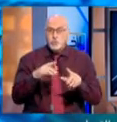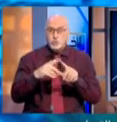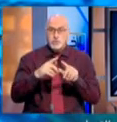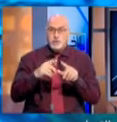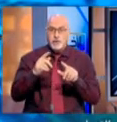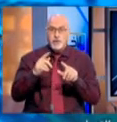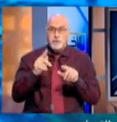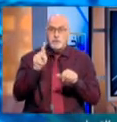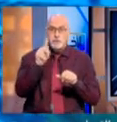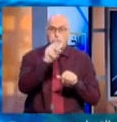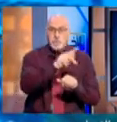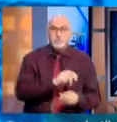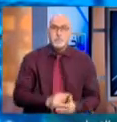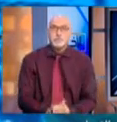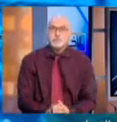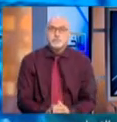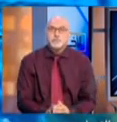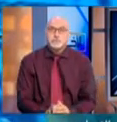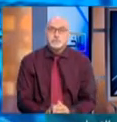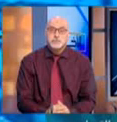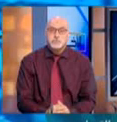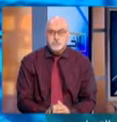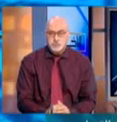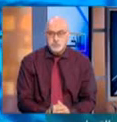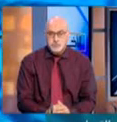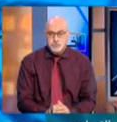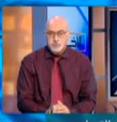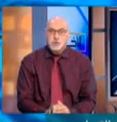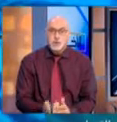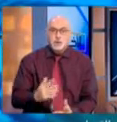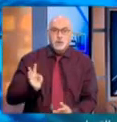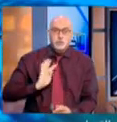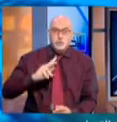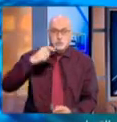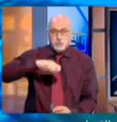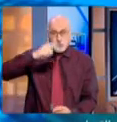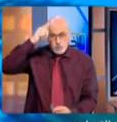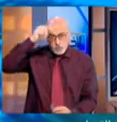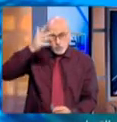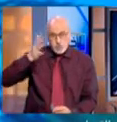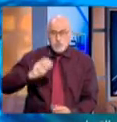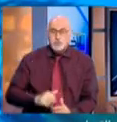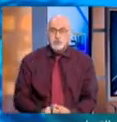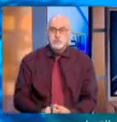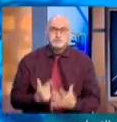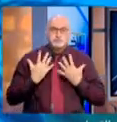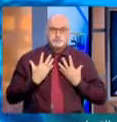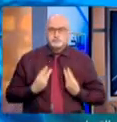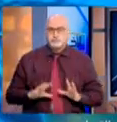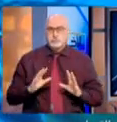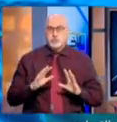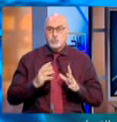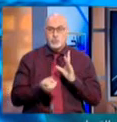الممنوحة للاستثمار. وقد أبدى السيد رئيس الجمهورية ارتياحه